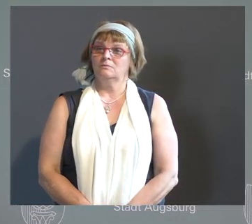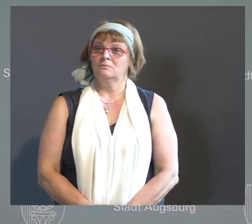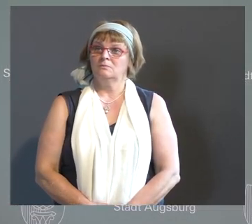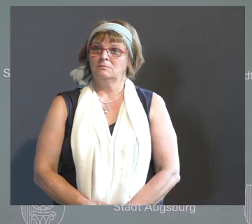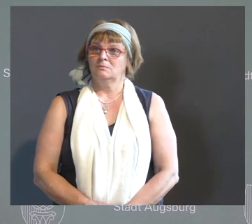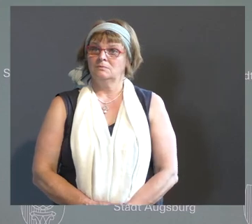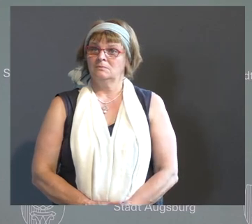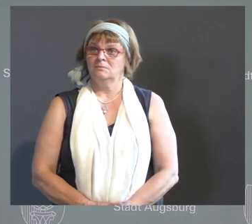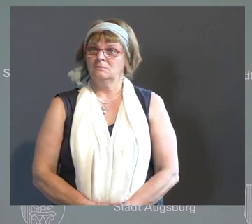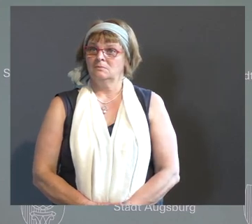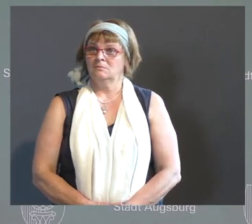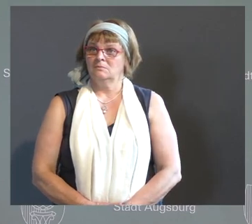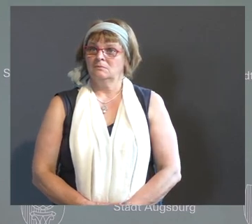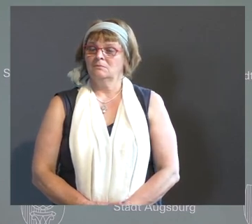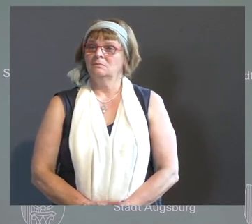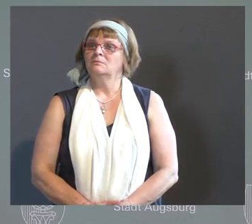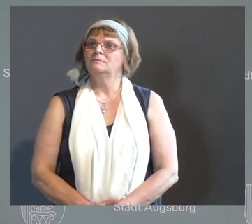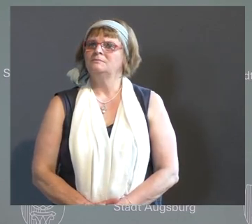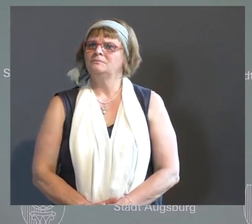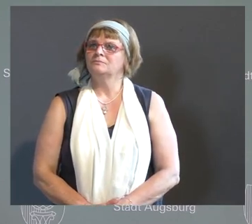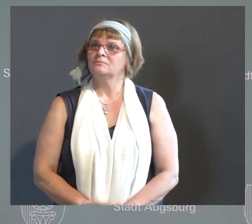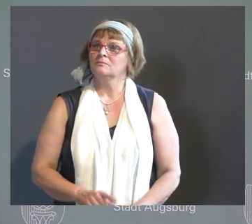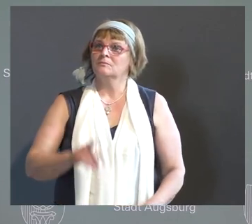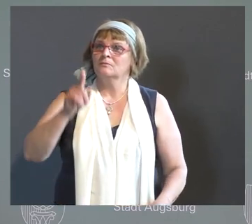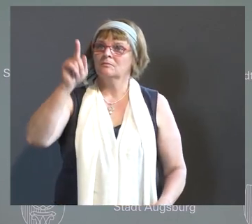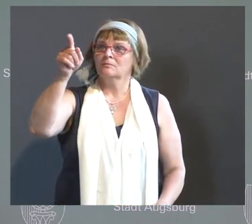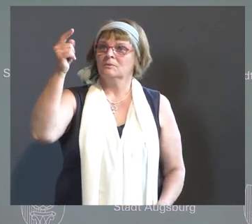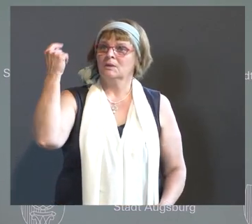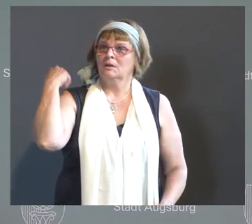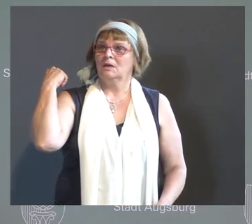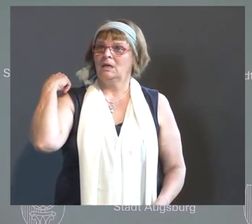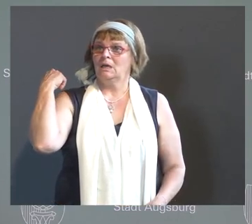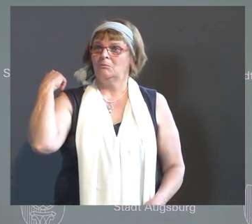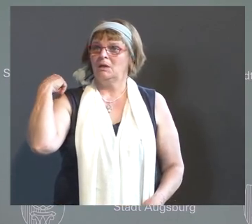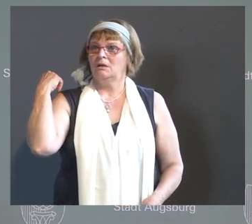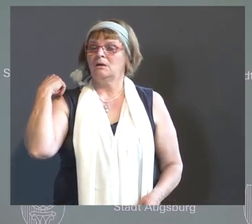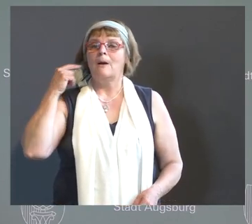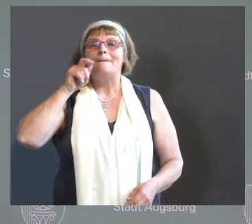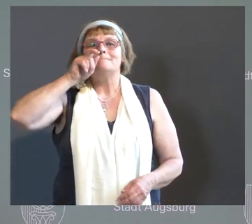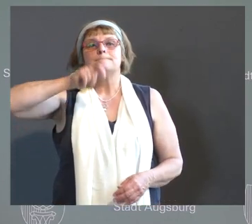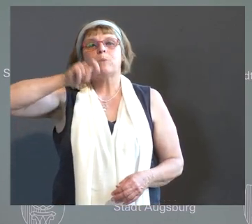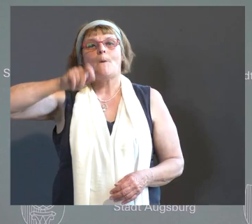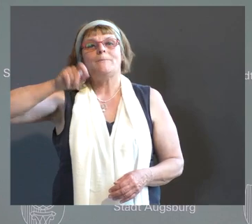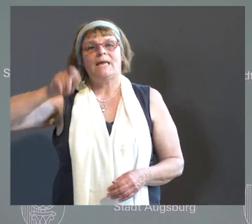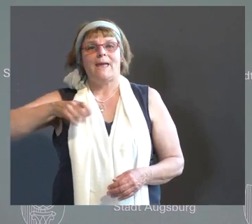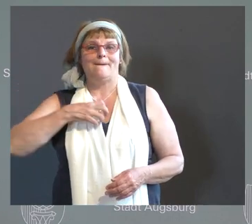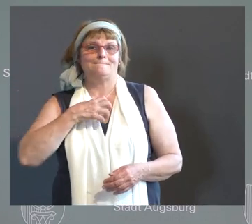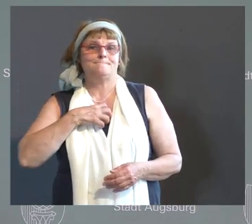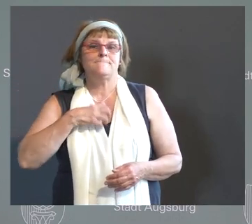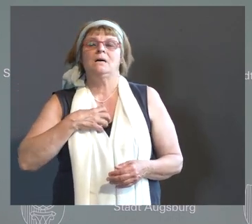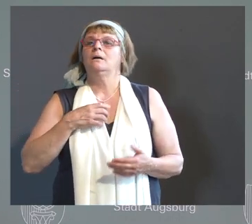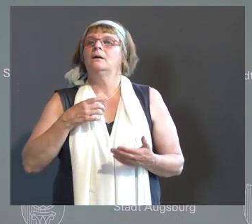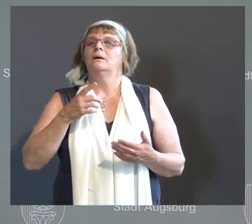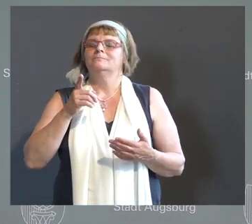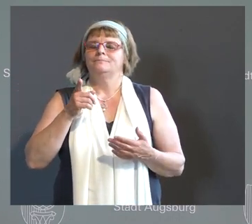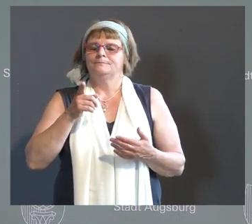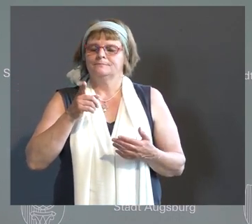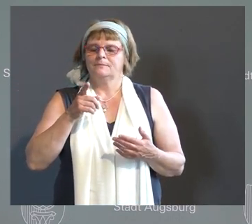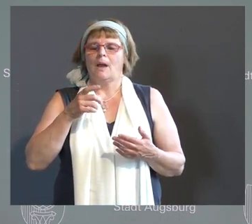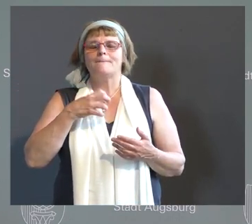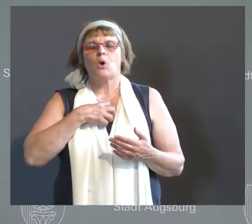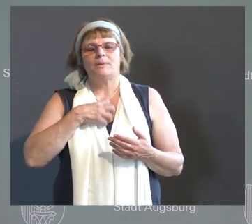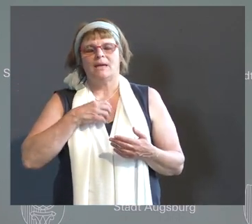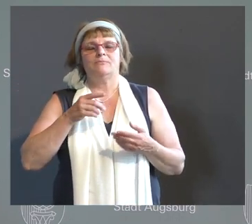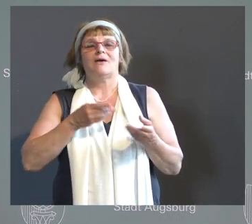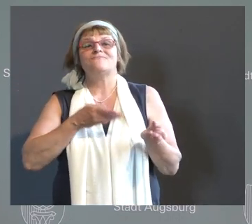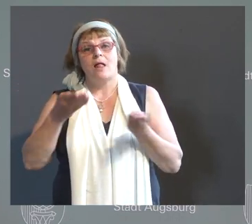Luca Fernholze, Radio Schwaben. Herr Pinsch, Sie haben vorhin schon das Problem der Verlagerung angesprochen. Sie werden sich sicher auch schon abgestimmt haben, was für mögliche